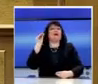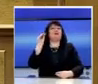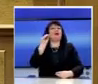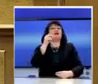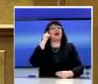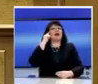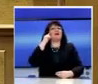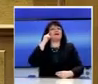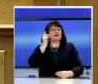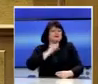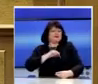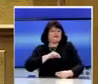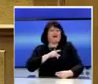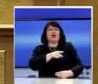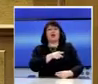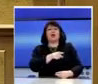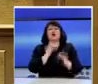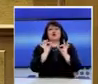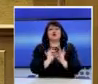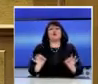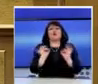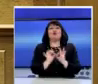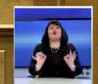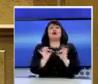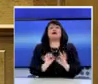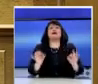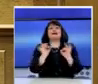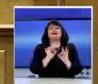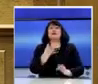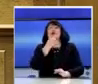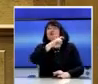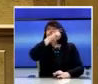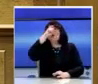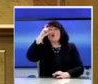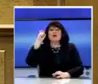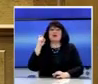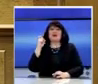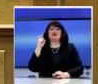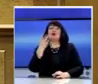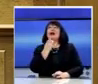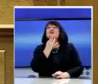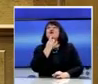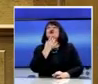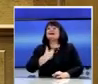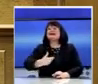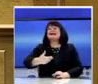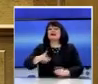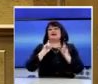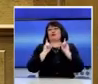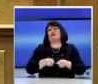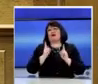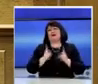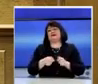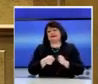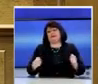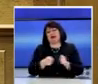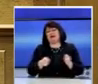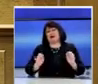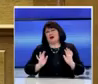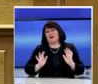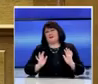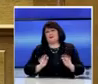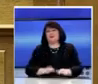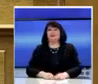δύσκολες ώρες για να προετοιμάσετε ενδεχομένως ακόμα πιο δύσκολες το επόμενο διάστημα. Και